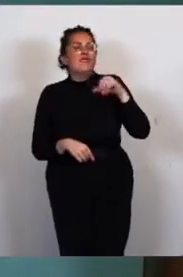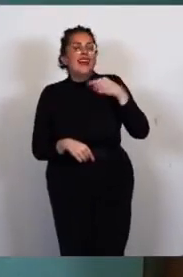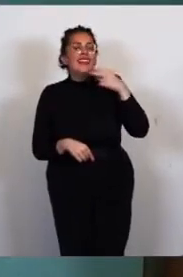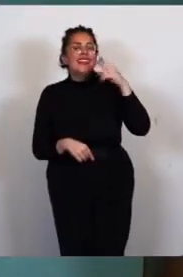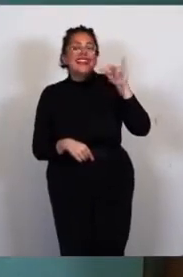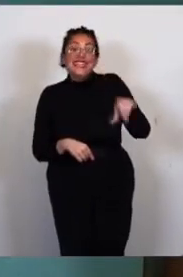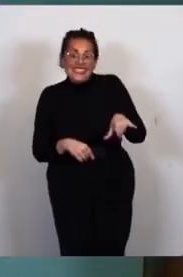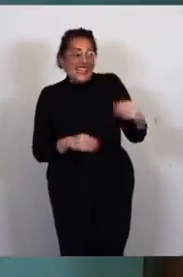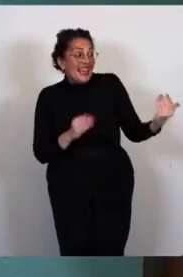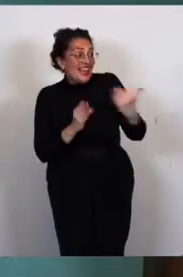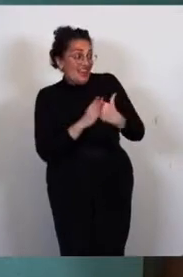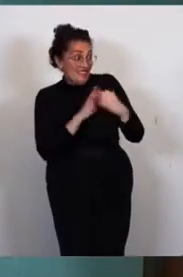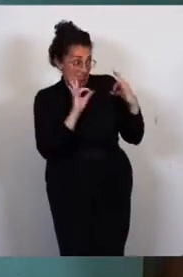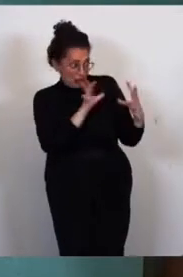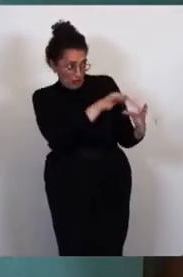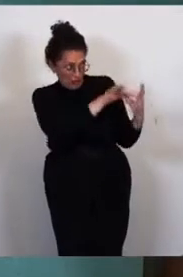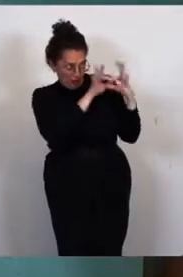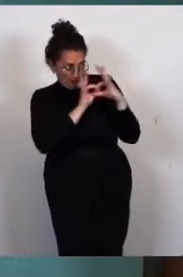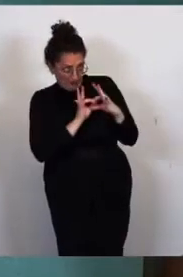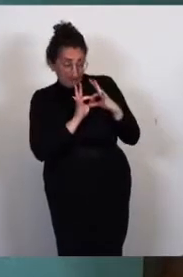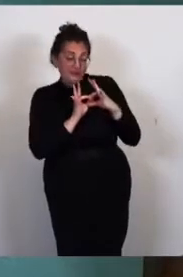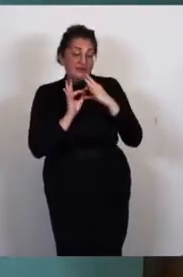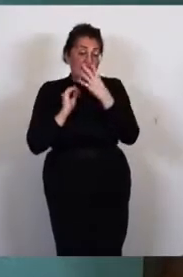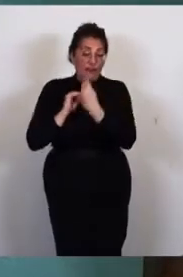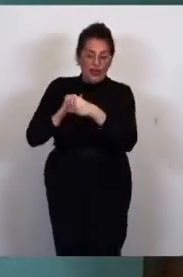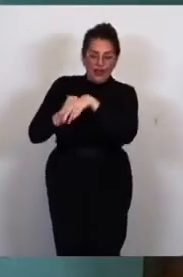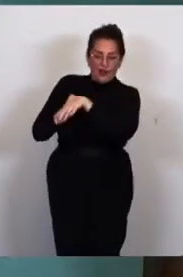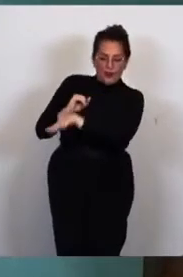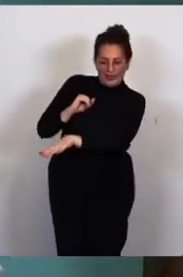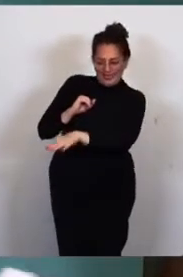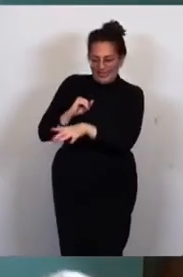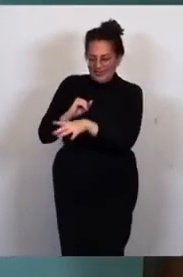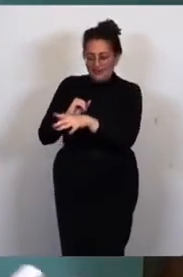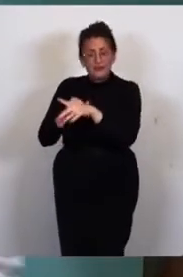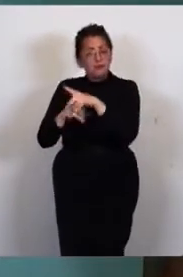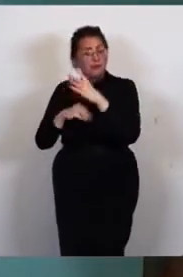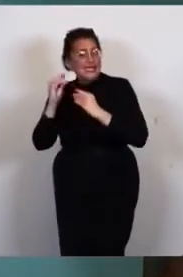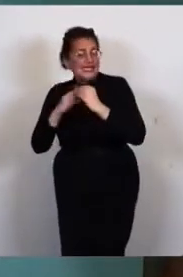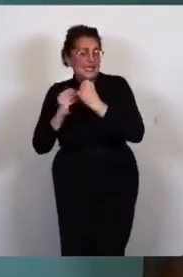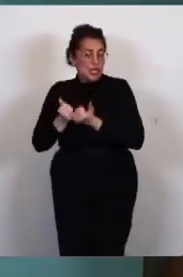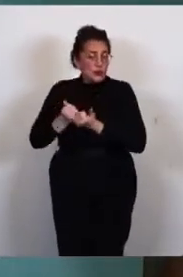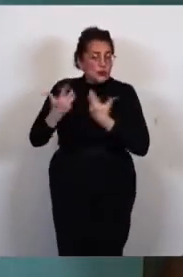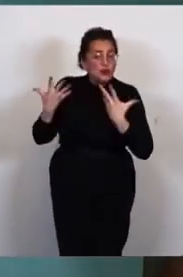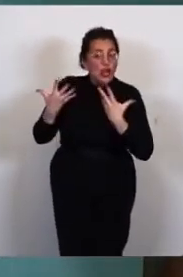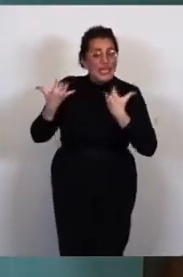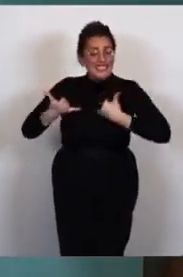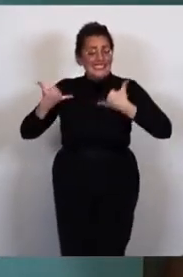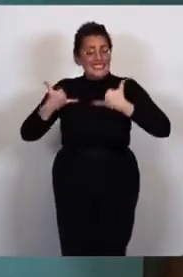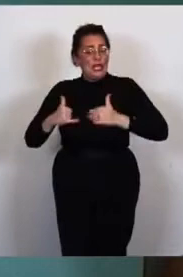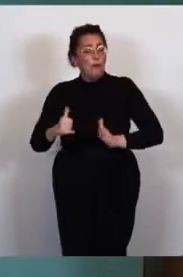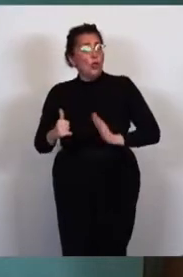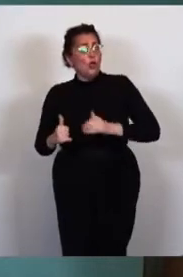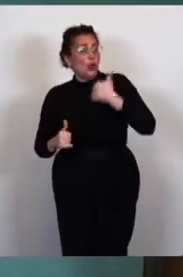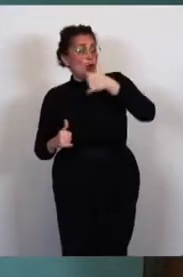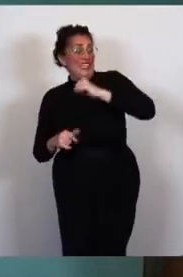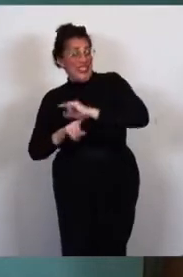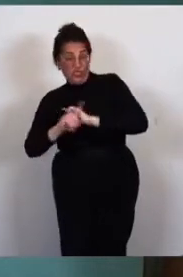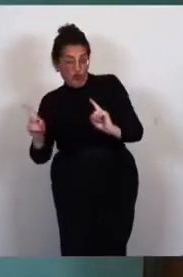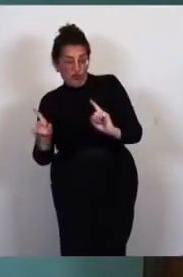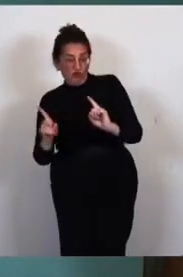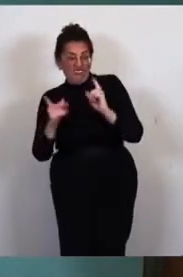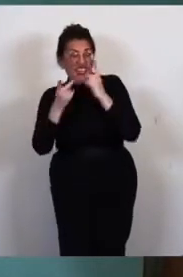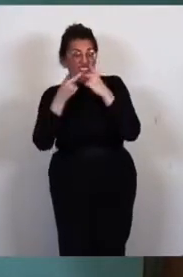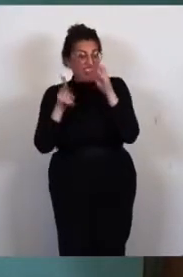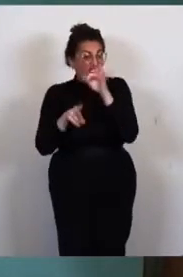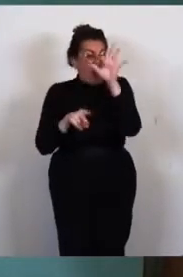petite enfance. Ce sont des métiers en tension. On n'arrive plus à recruter, c'est vrai dans toutes les villes. Je crois même qu'il y a des grandes villes françaises qui ferment des places en crèche parce